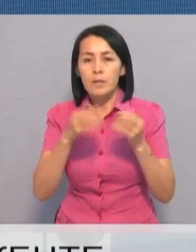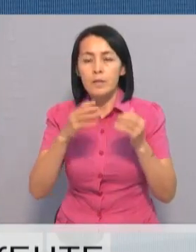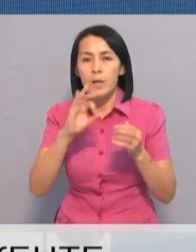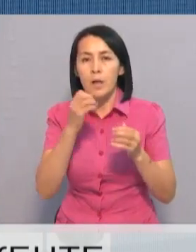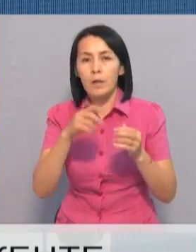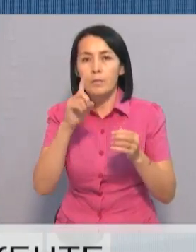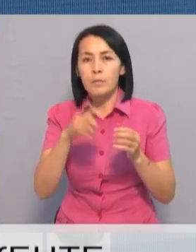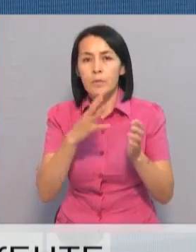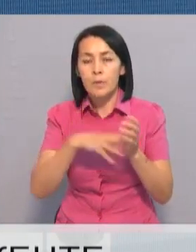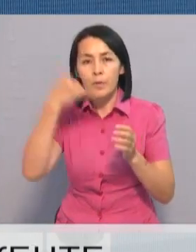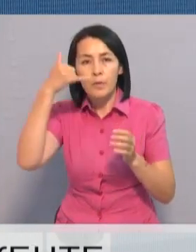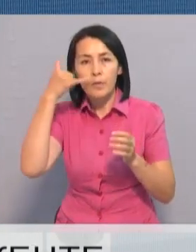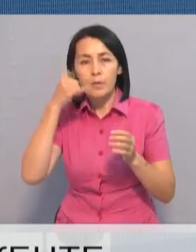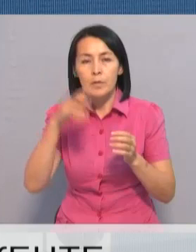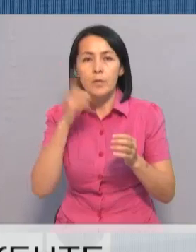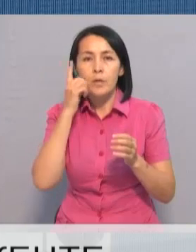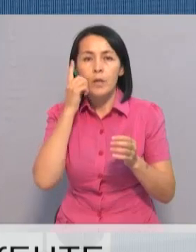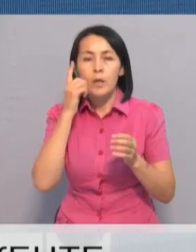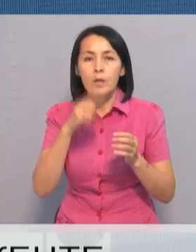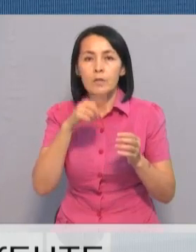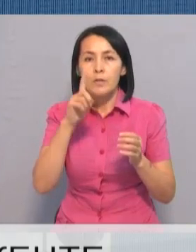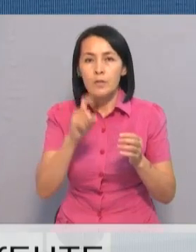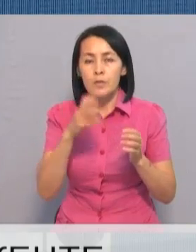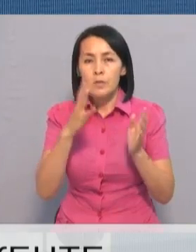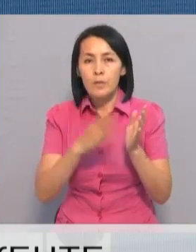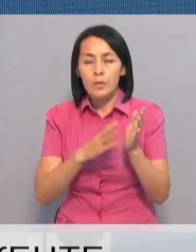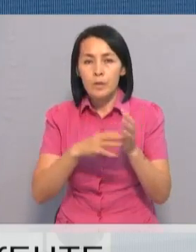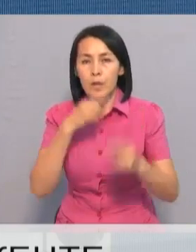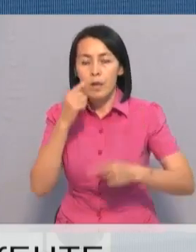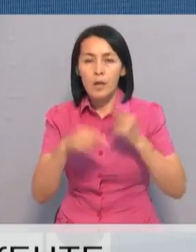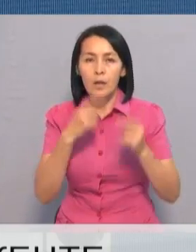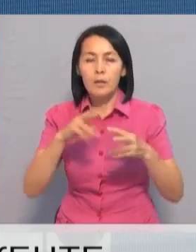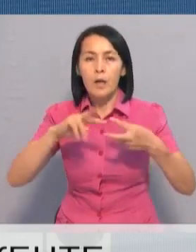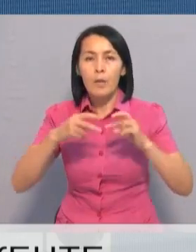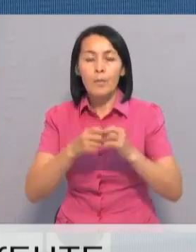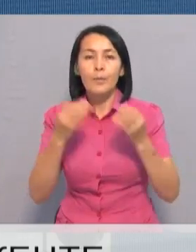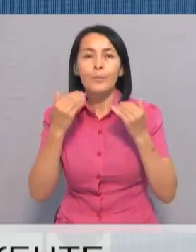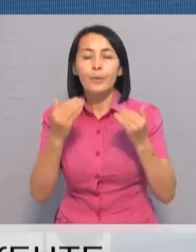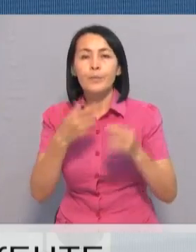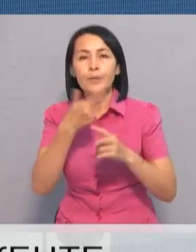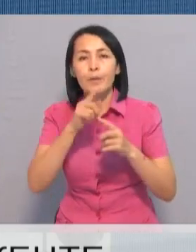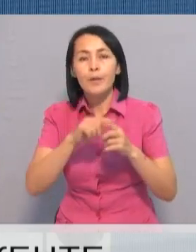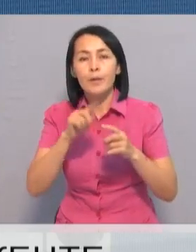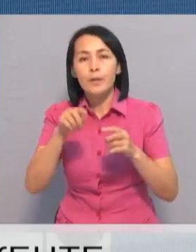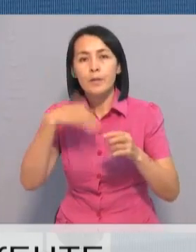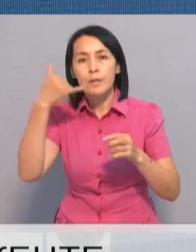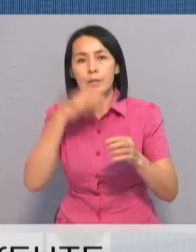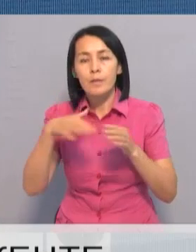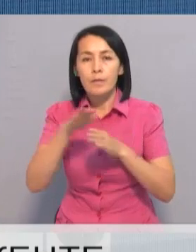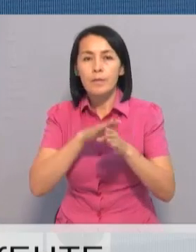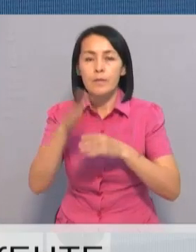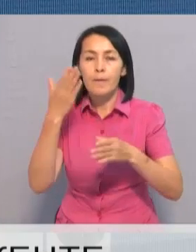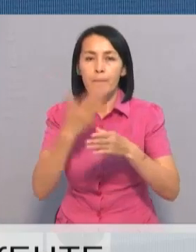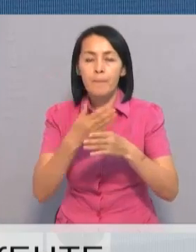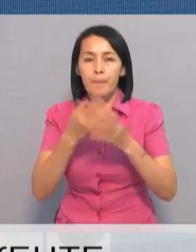IQMEG 109. Достаточно на сотовом телефоне набрать номер 109 и сообщить о проблеме, потому что у этой службы есть связь со всеми